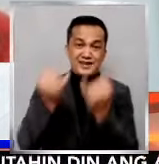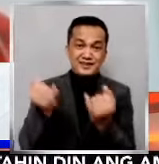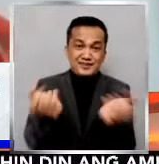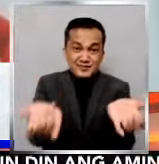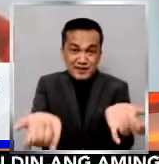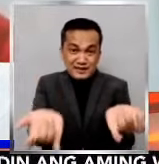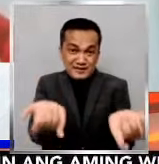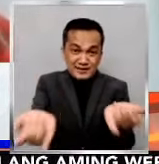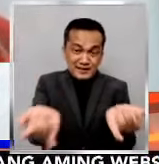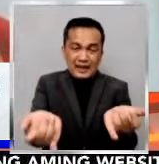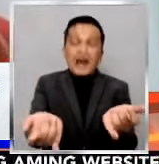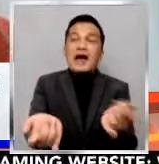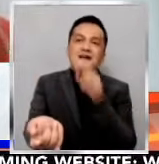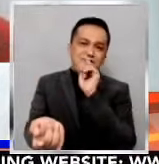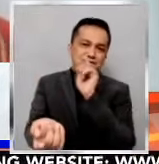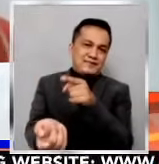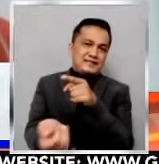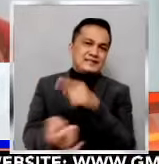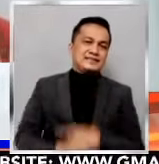yung